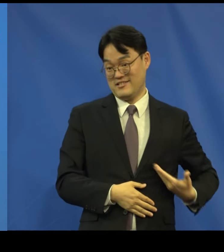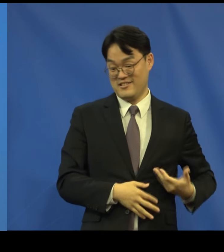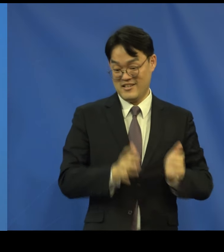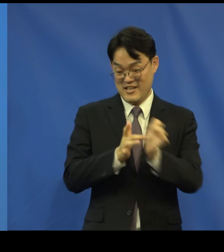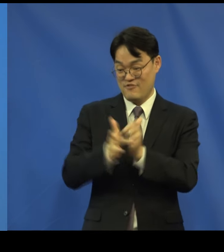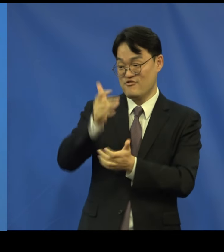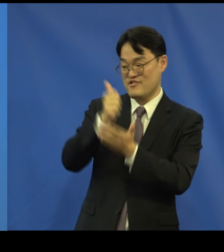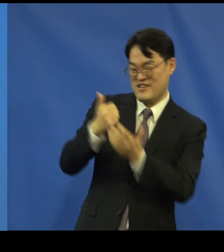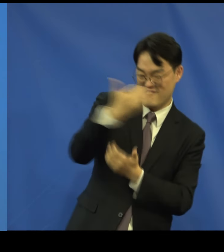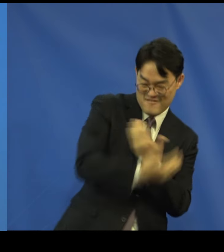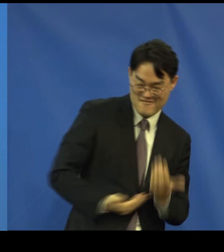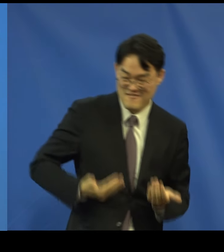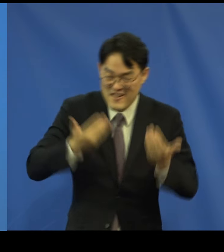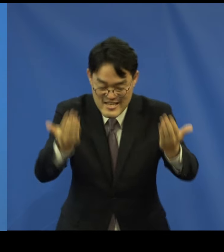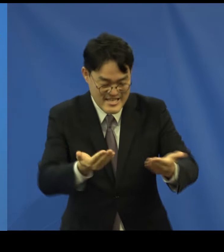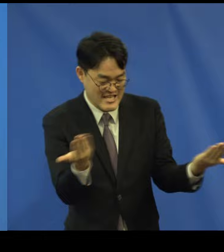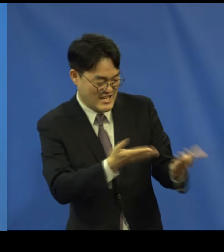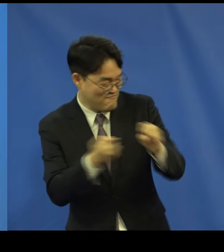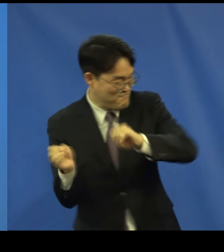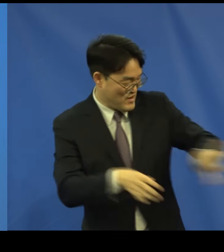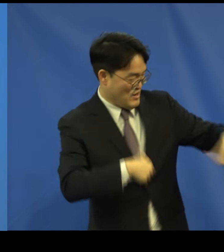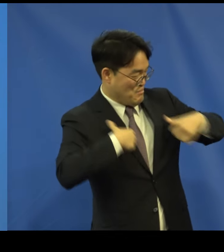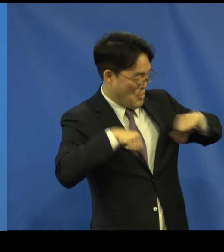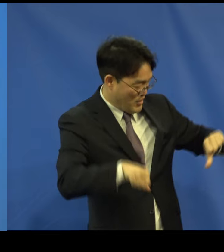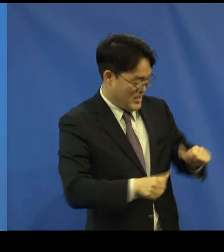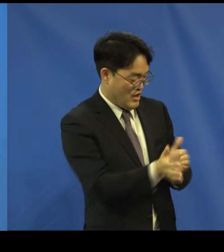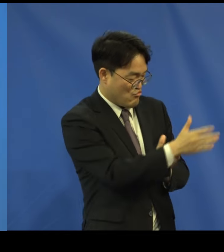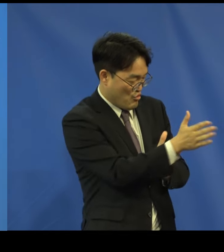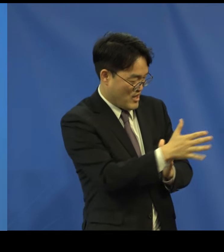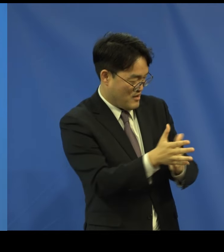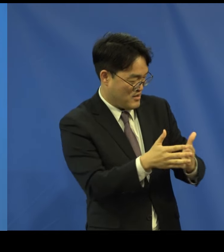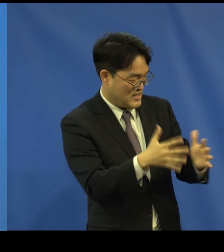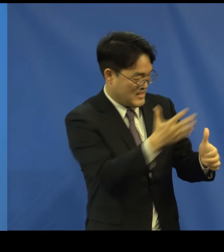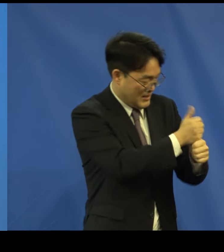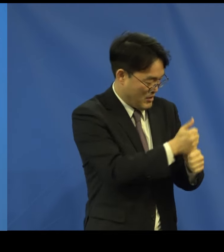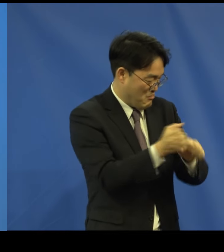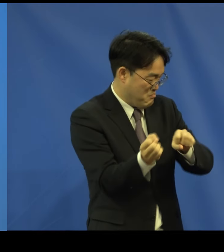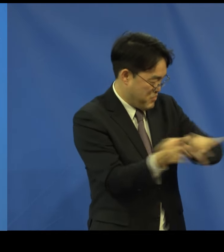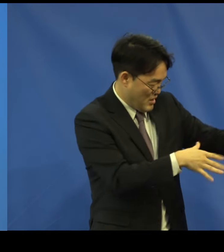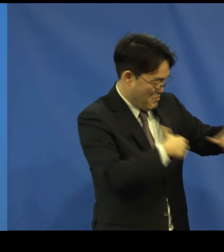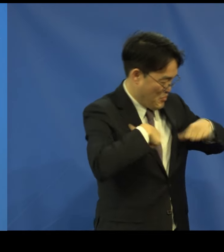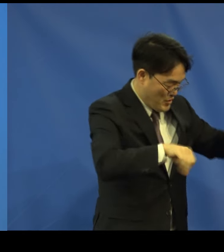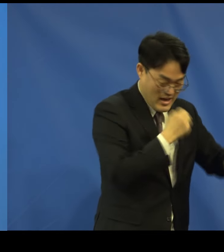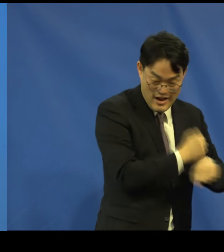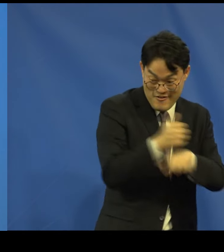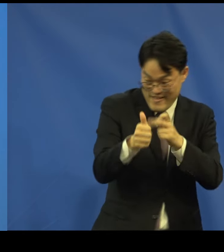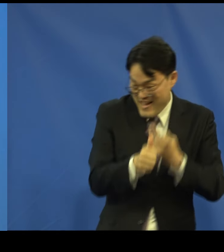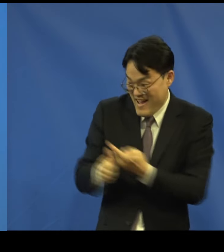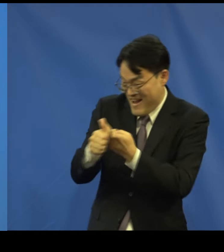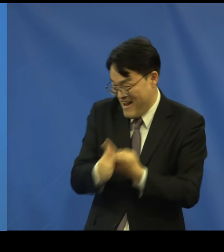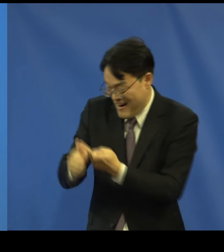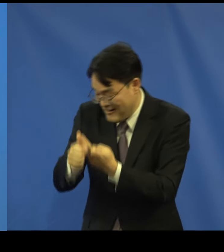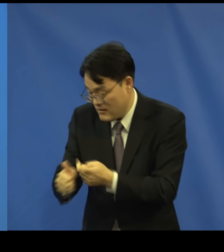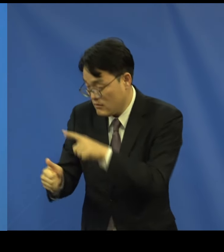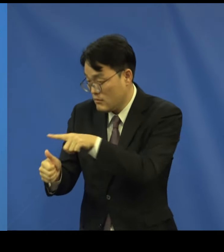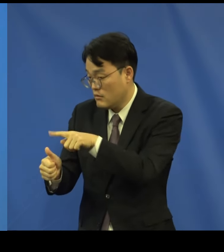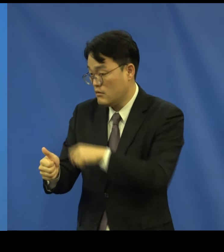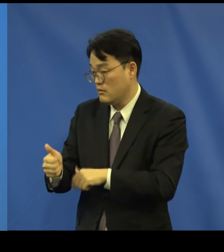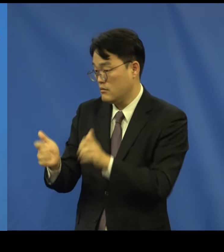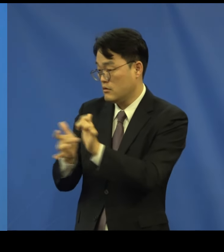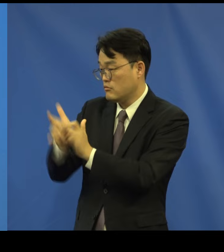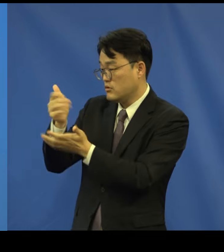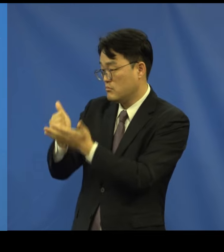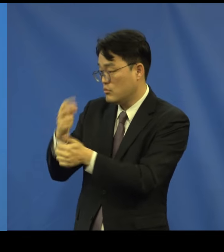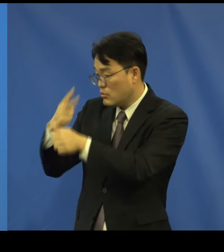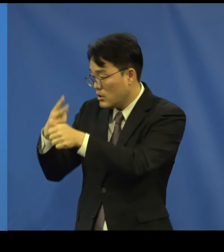쏟아붓고 따랐던 스승이 지금 어디론가 떠난다는 거예요. 죽을 거라는 얘기를 하는 거죠. 이렇게 되면 굉장히